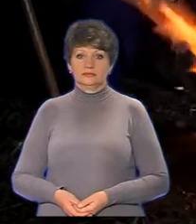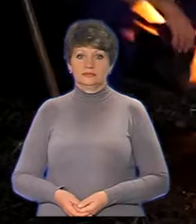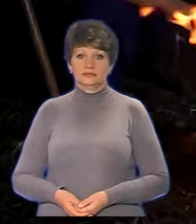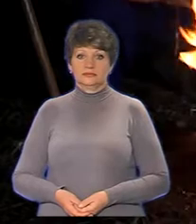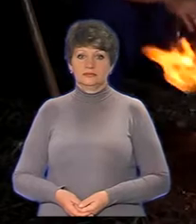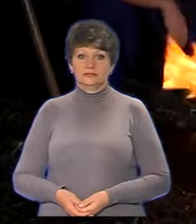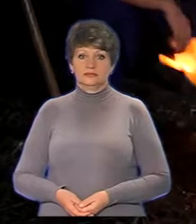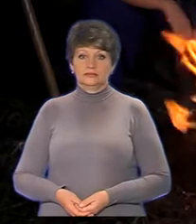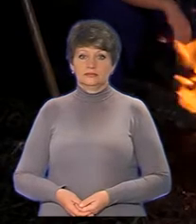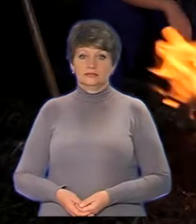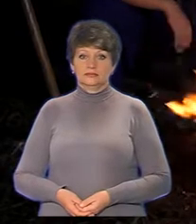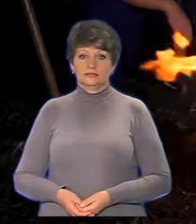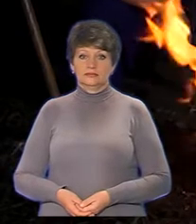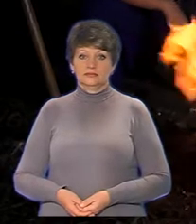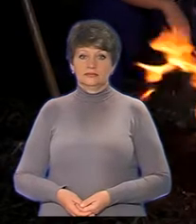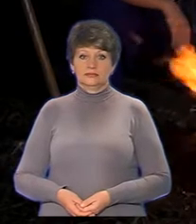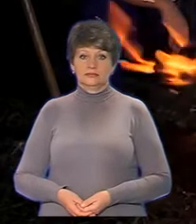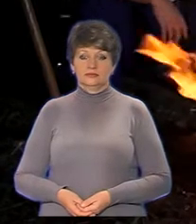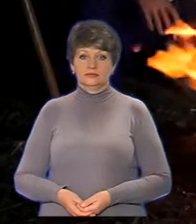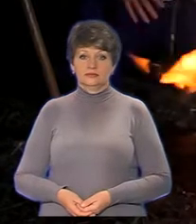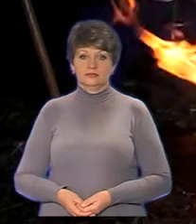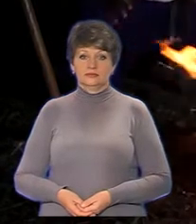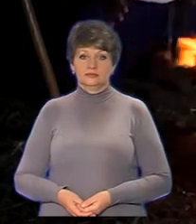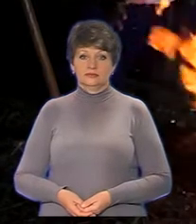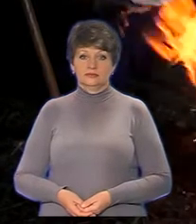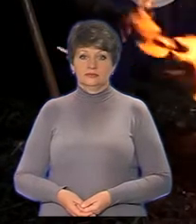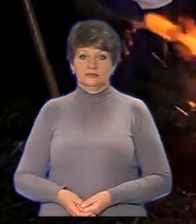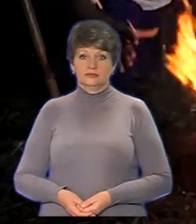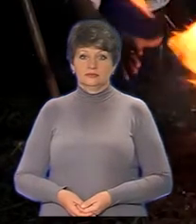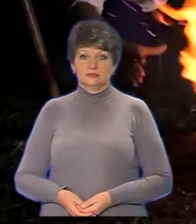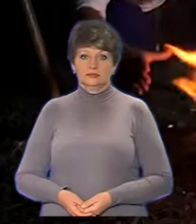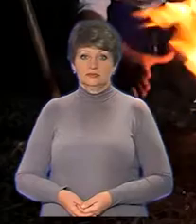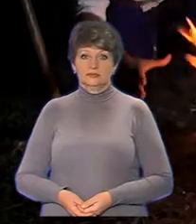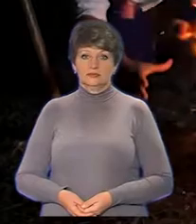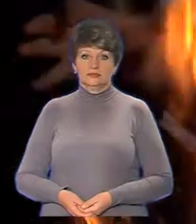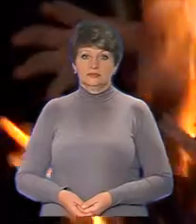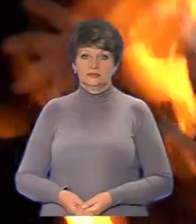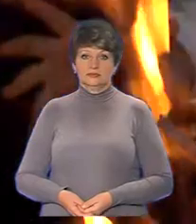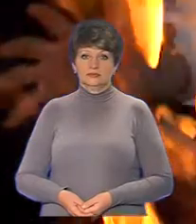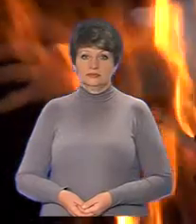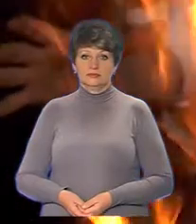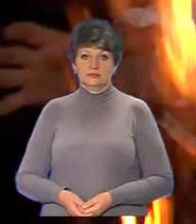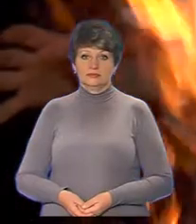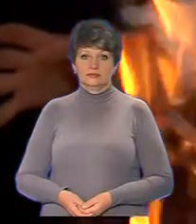дістанеться. Років через 400. Бо я його закляв!